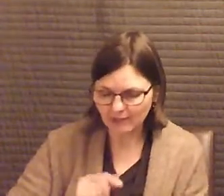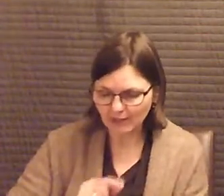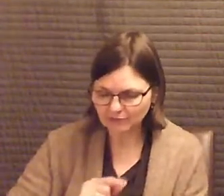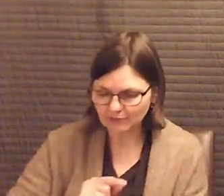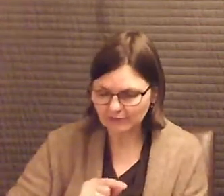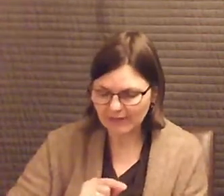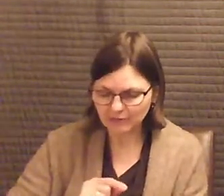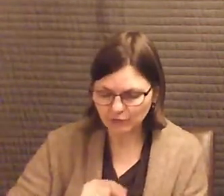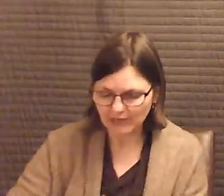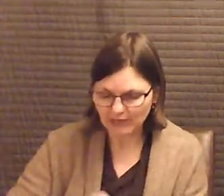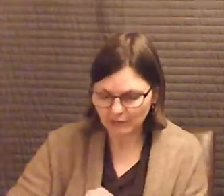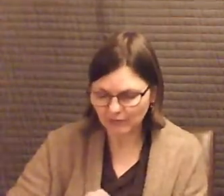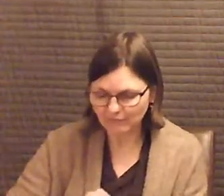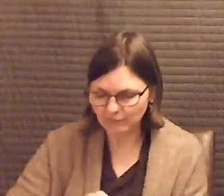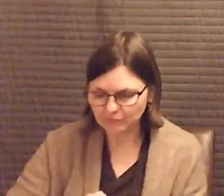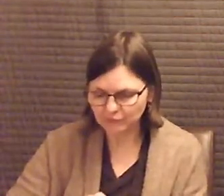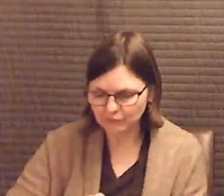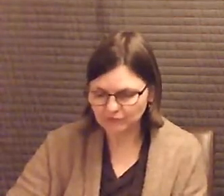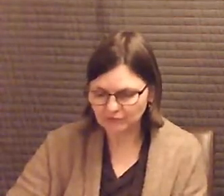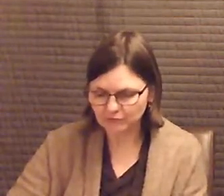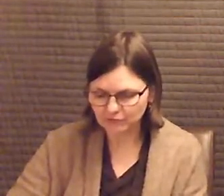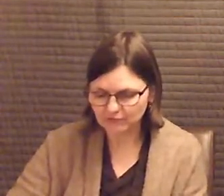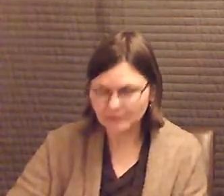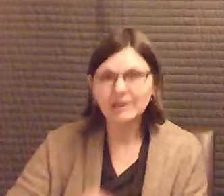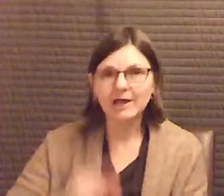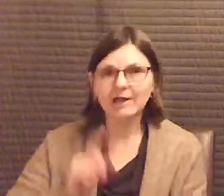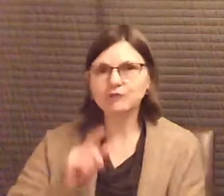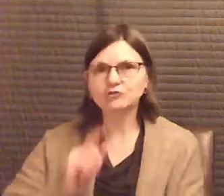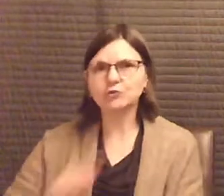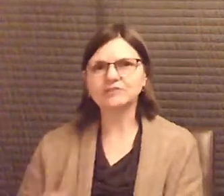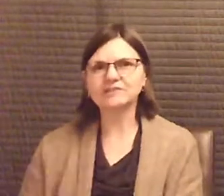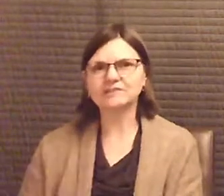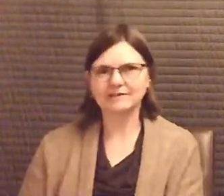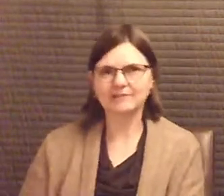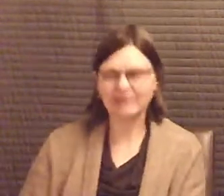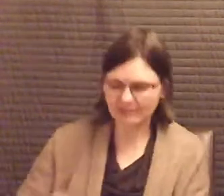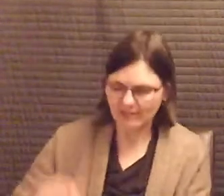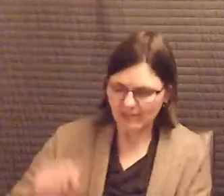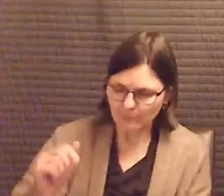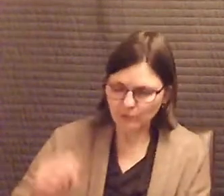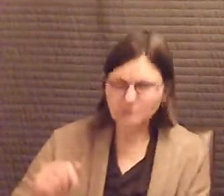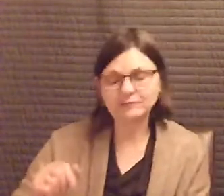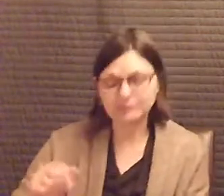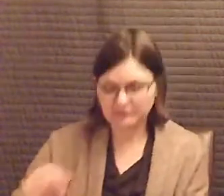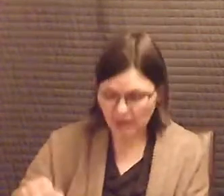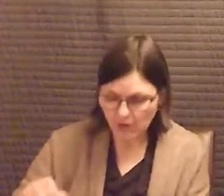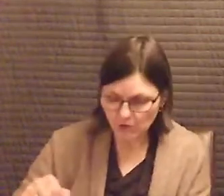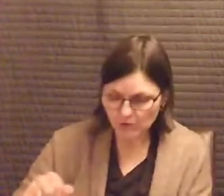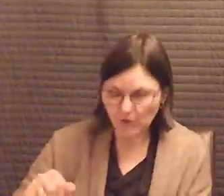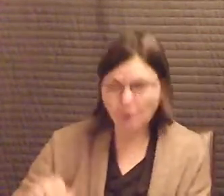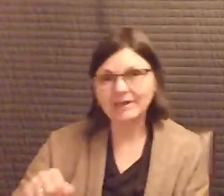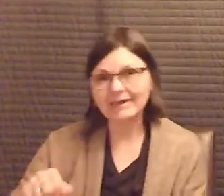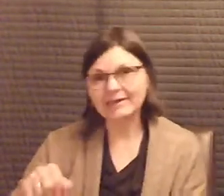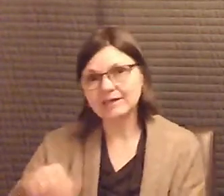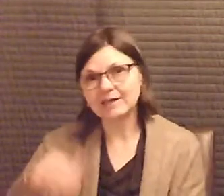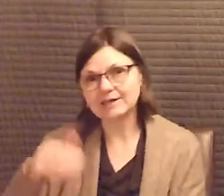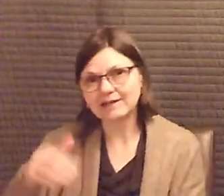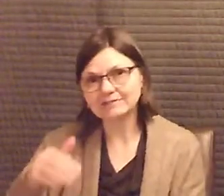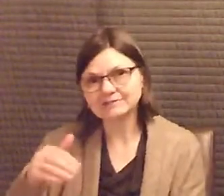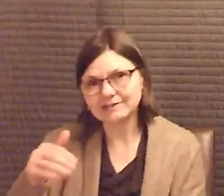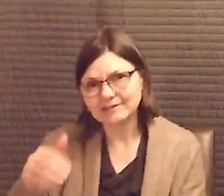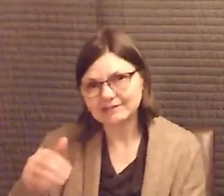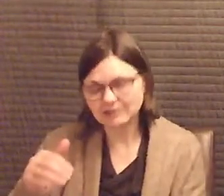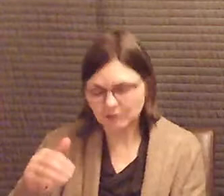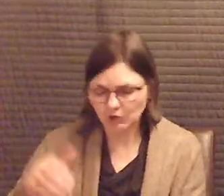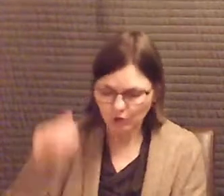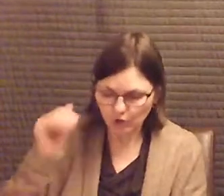luister naar mij daar in die een mode video urizel en en luister goed wat hij zegt er in de bijbel staat vertrouw op de here in het